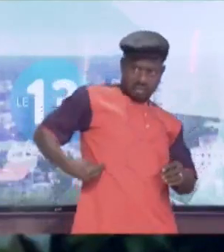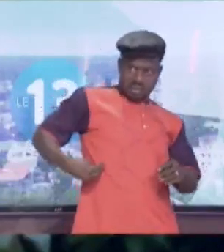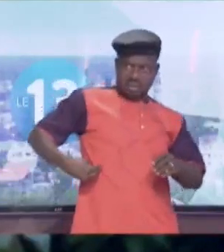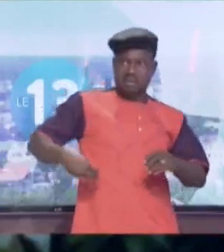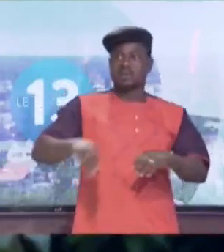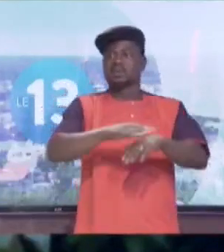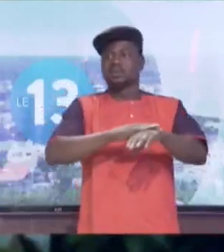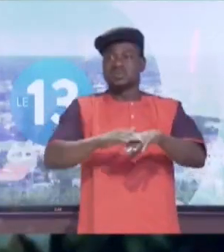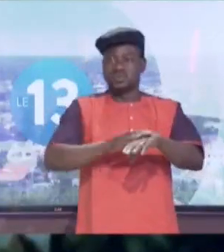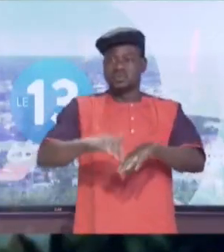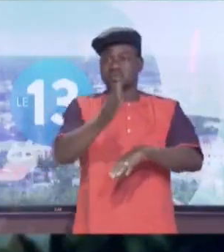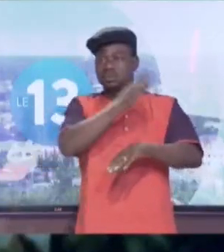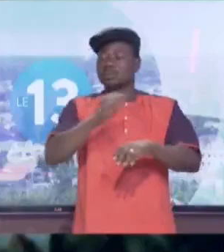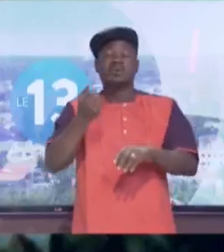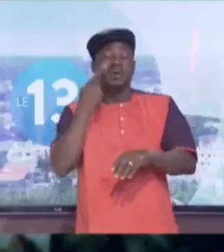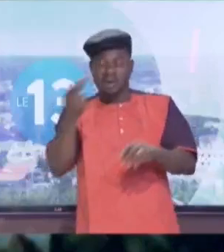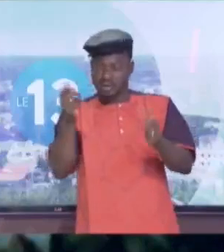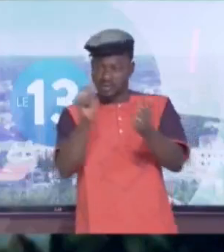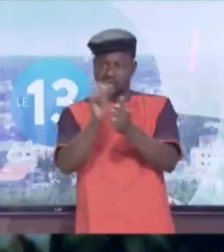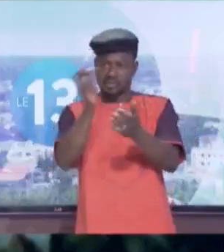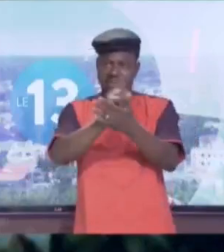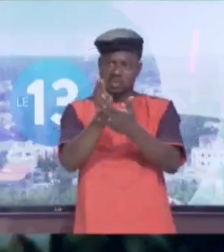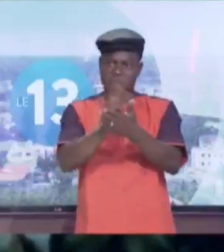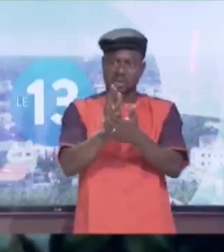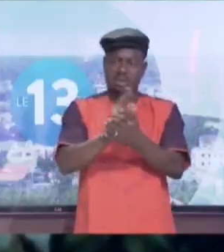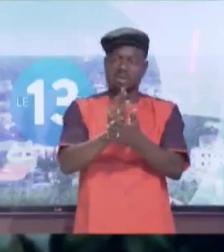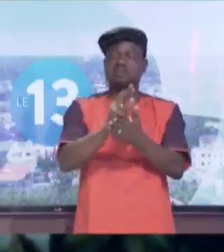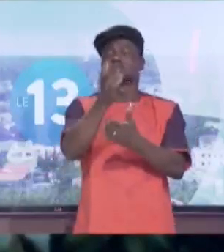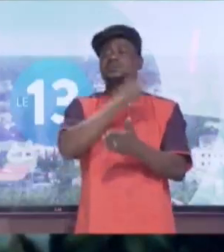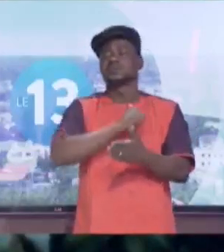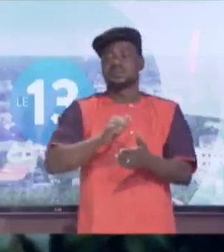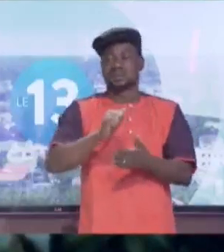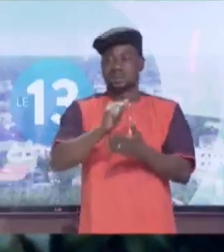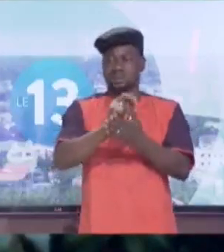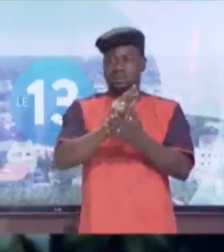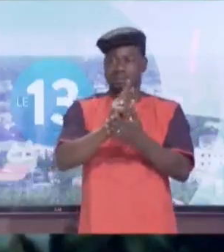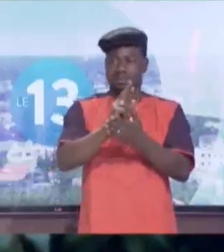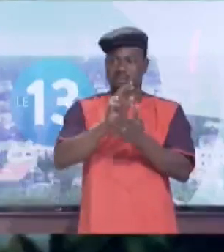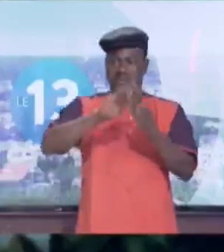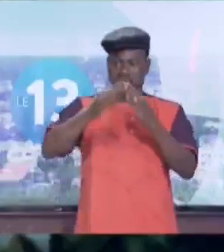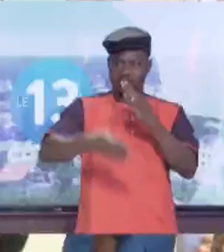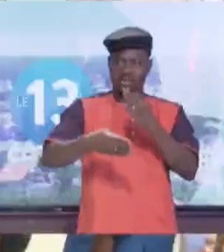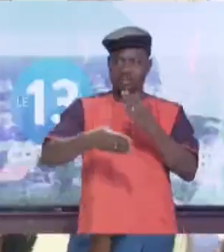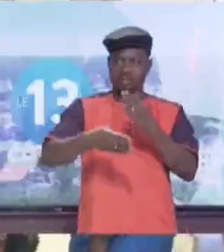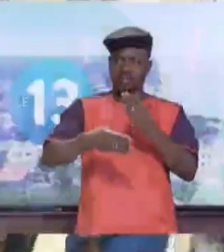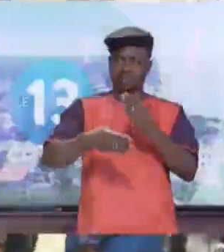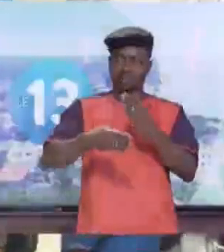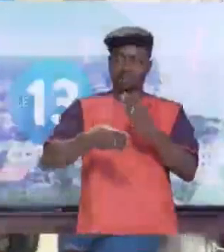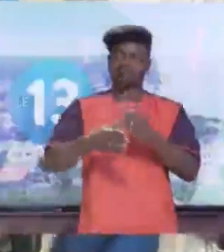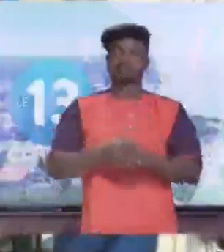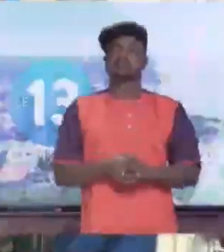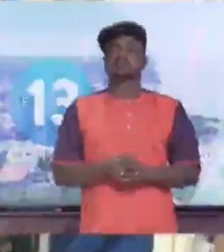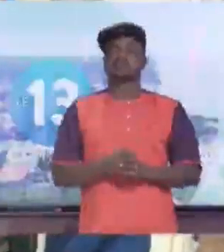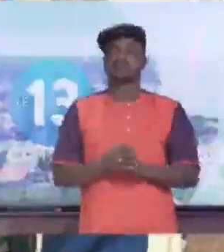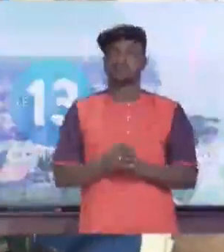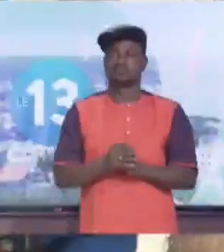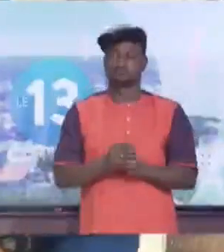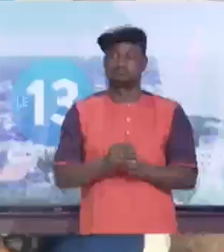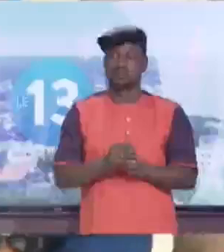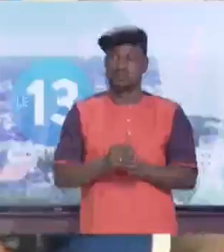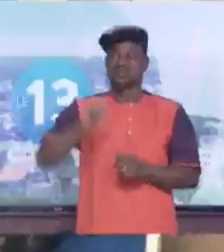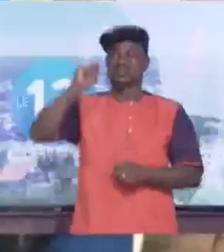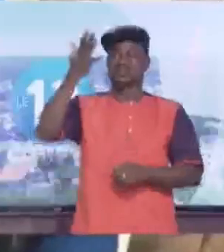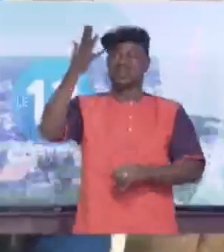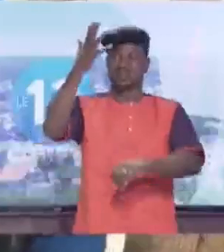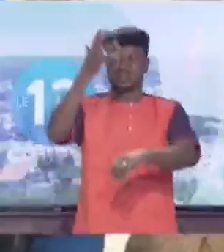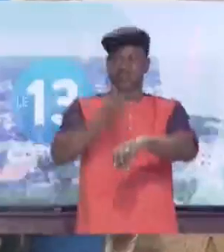ouvert. Sur la cérémonie officielle de réception, le reportage de Issoufou Kaboré et Karim Bikenga.